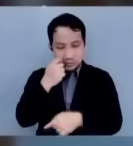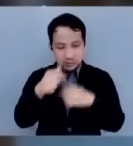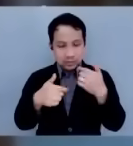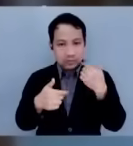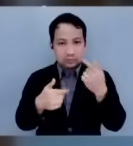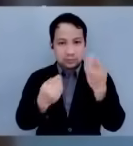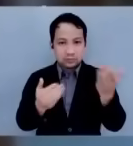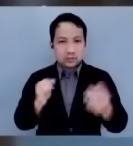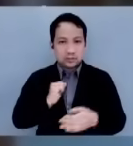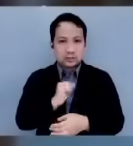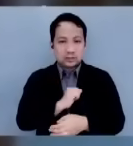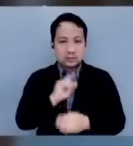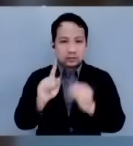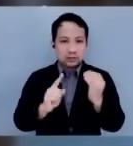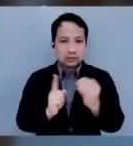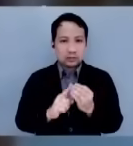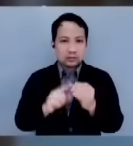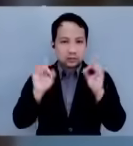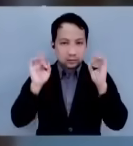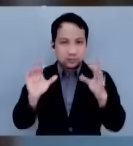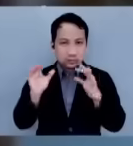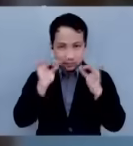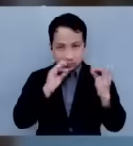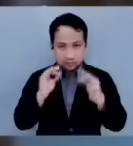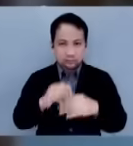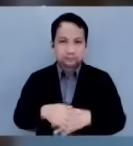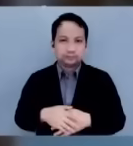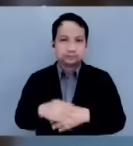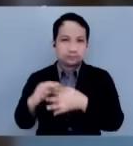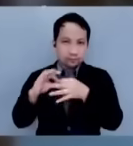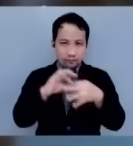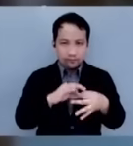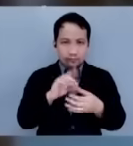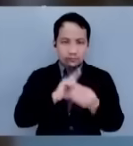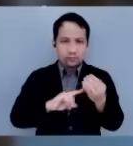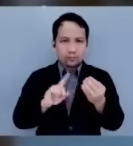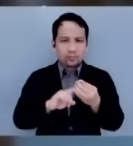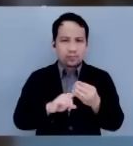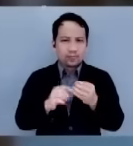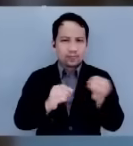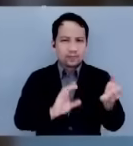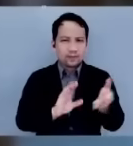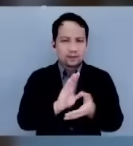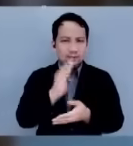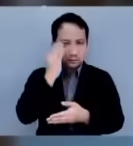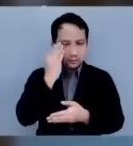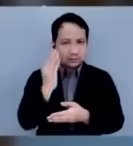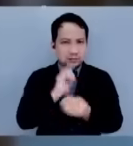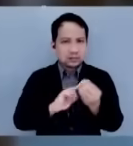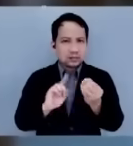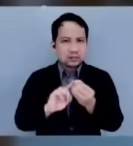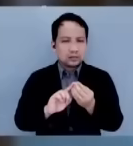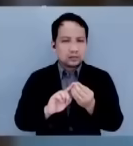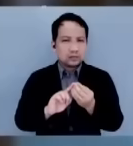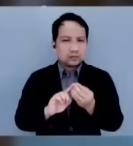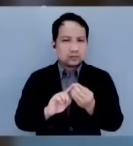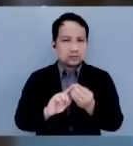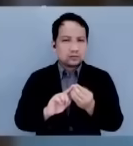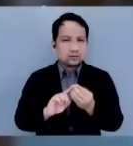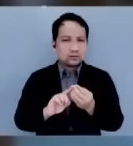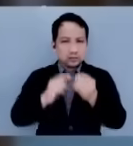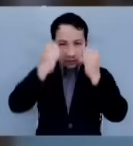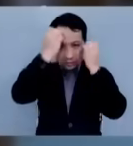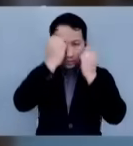ng Senate committee on Dangerous Drugs kaugnay ito sa isang operasyon sa Bulacan kung saan nakasuot daw ng bonnet